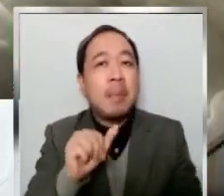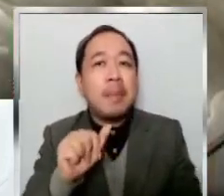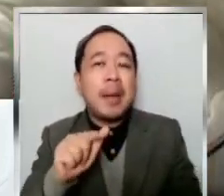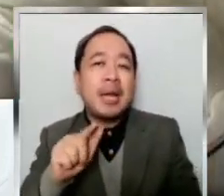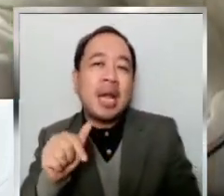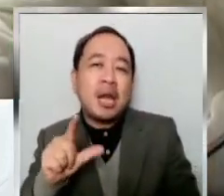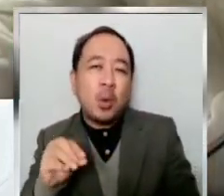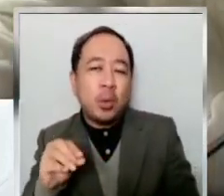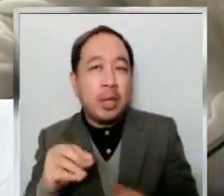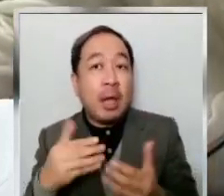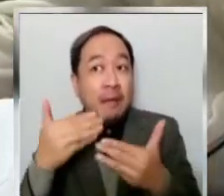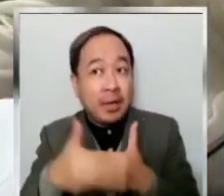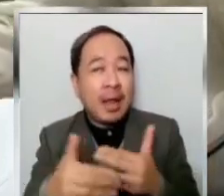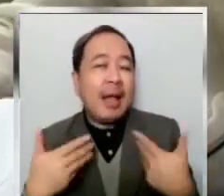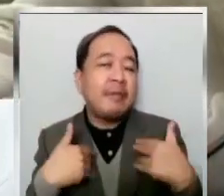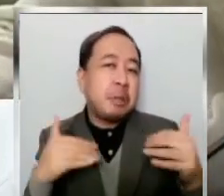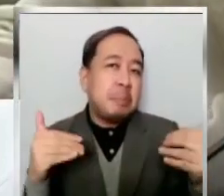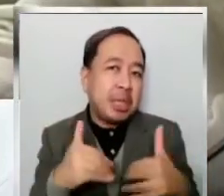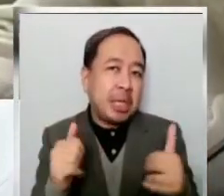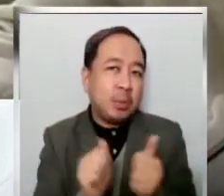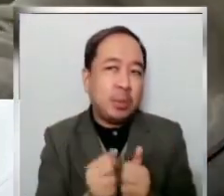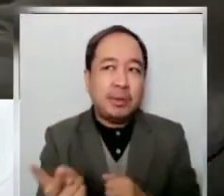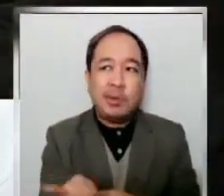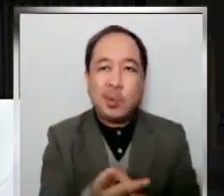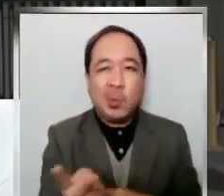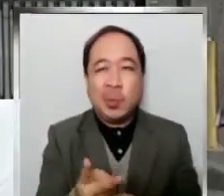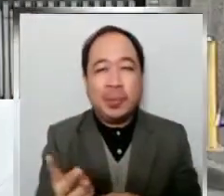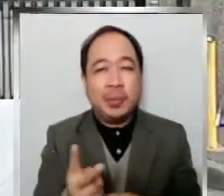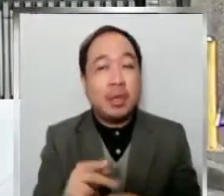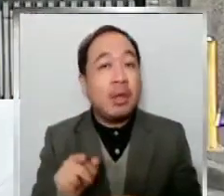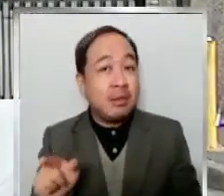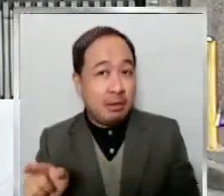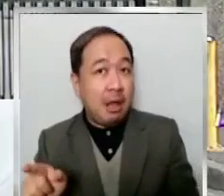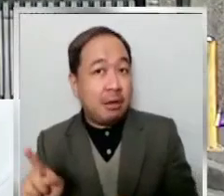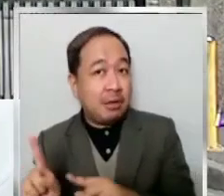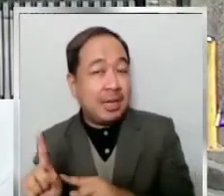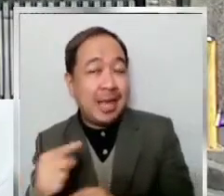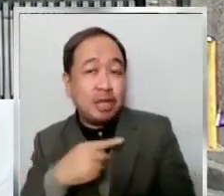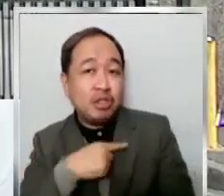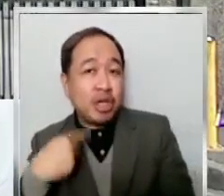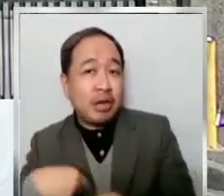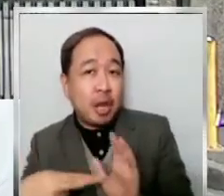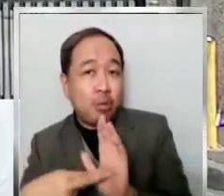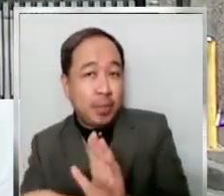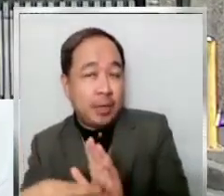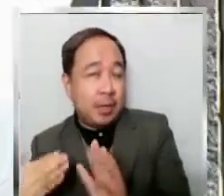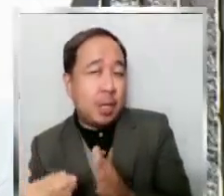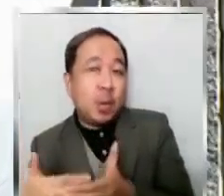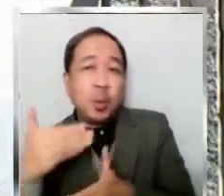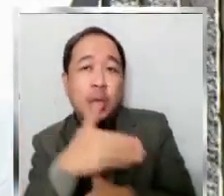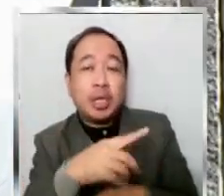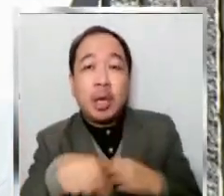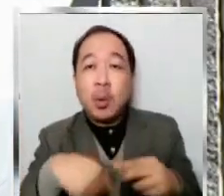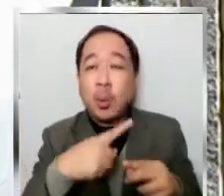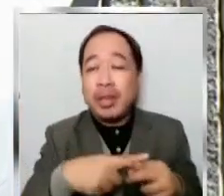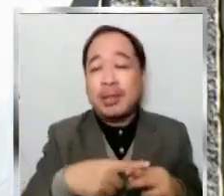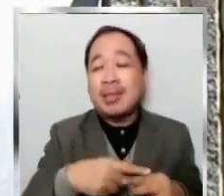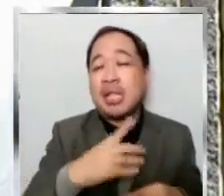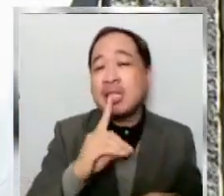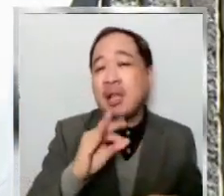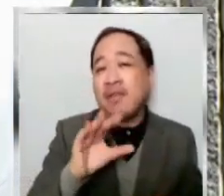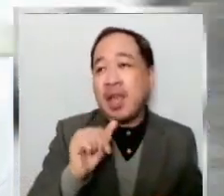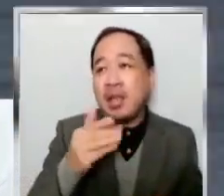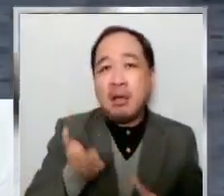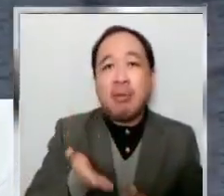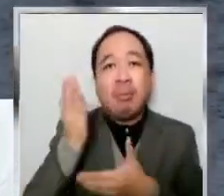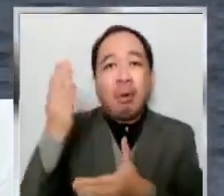dalawang ministro. Nataon ang pagbisita ni Wang matapos ang muling paghahain ng DFA ng panibagong diplomatic protest laban sa